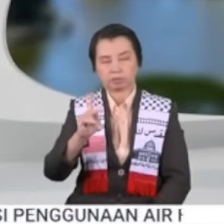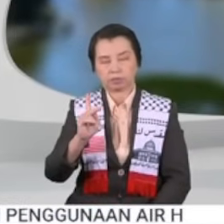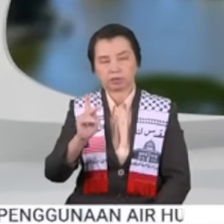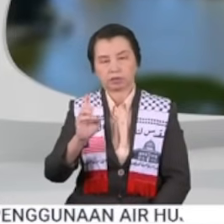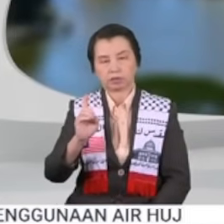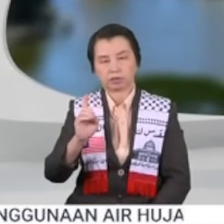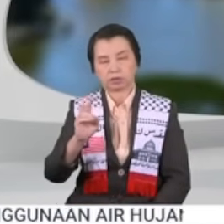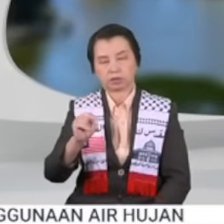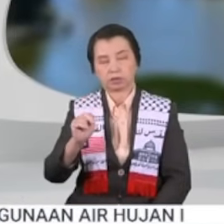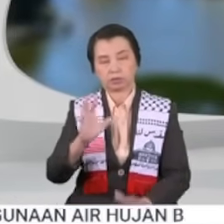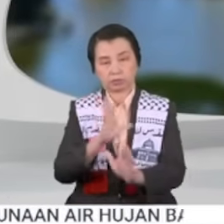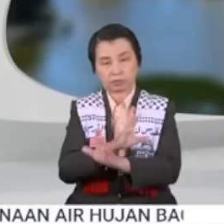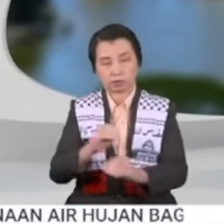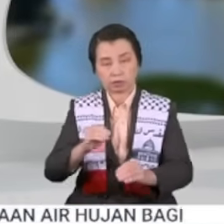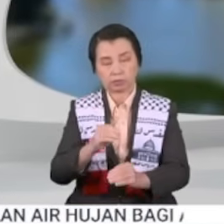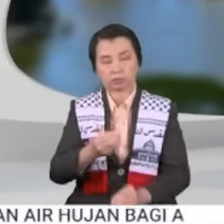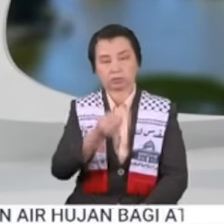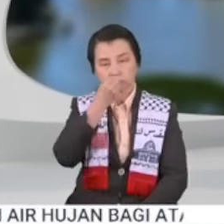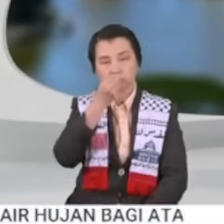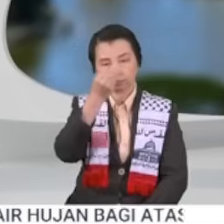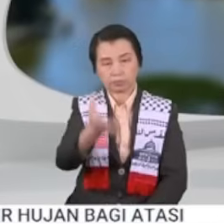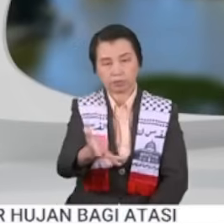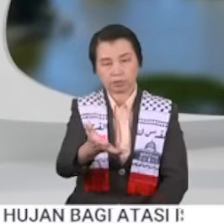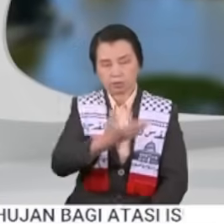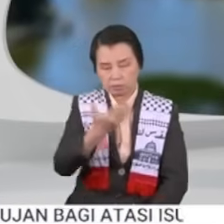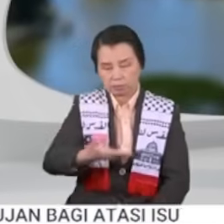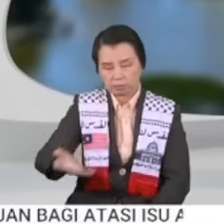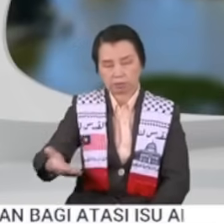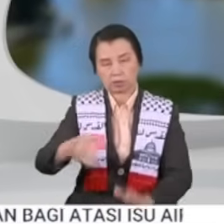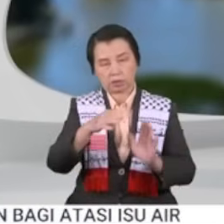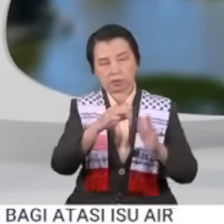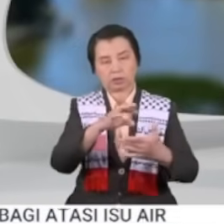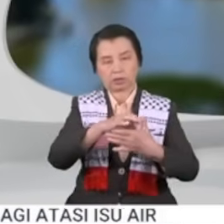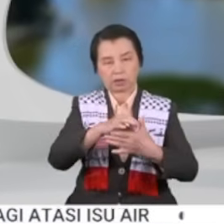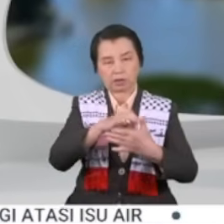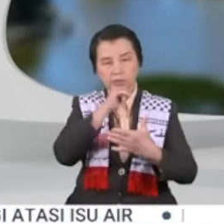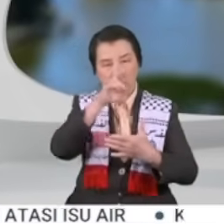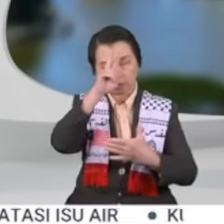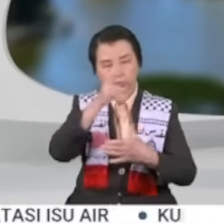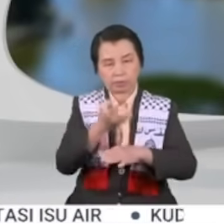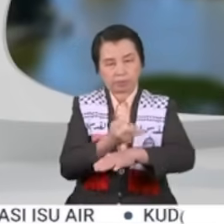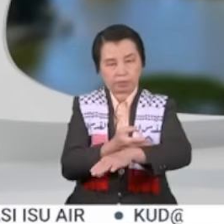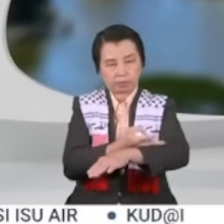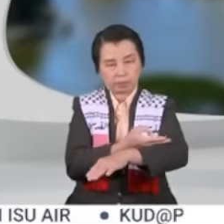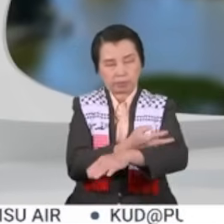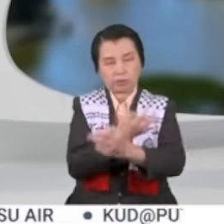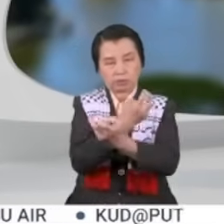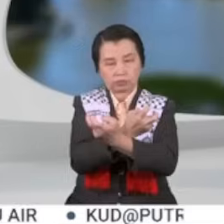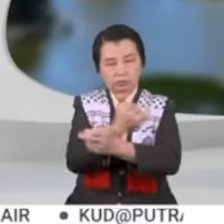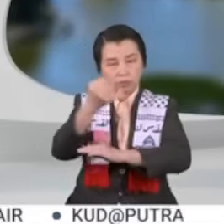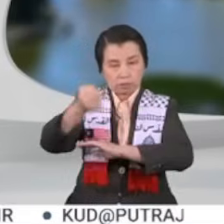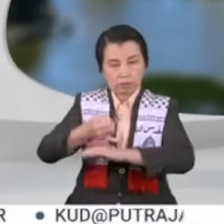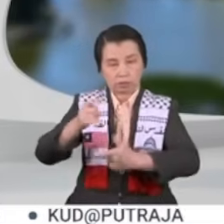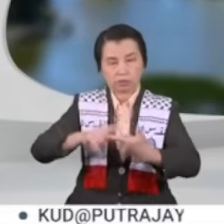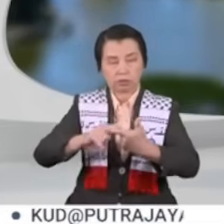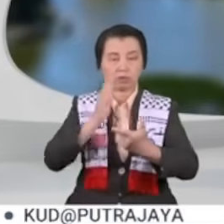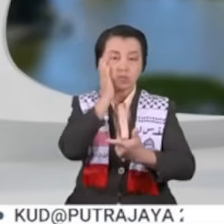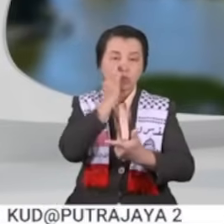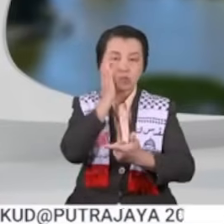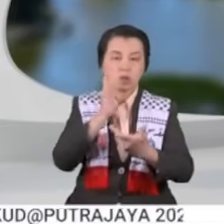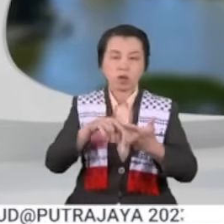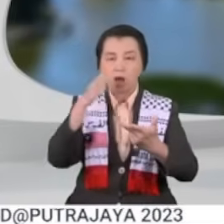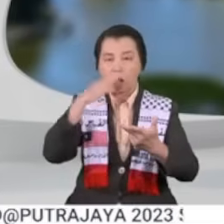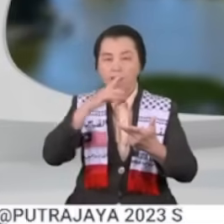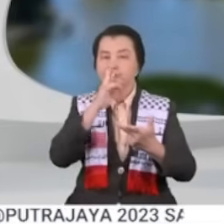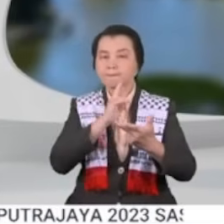Sarawak Peter J berinus agang memberitahu barangan tersebut adalah daging kambing biri-biri bertulang import tomato